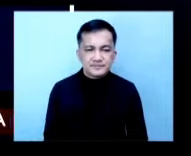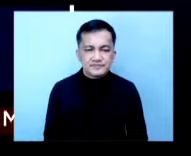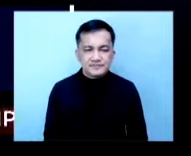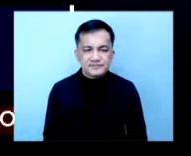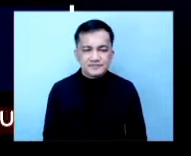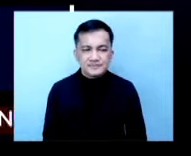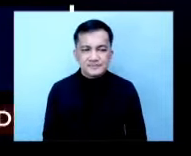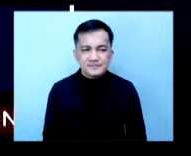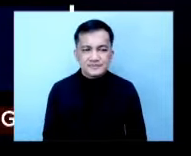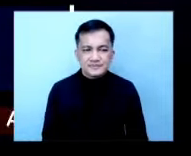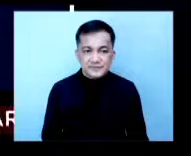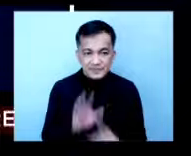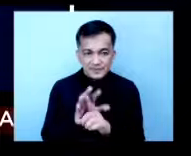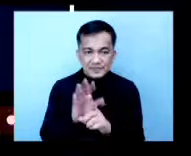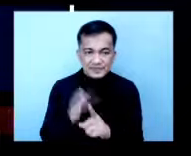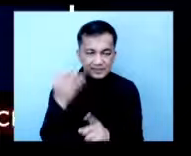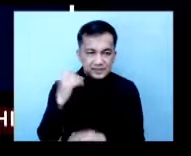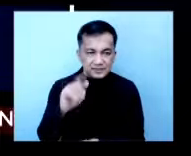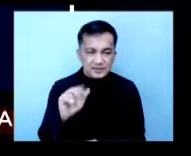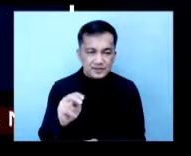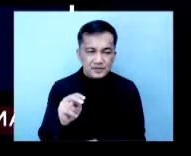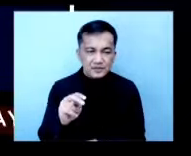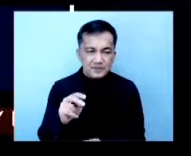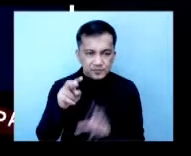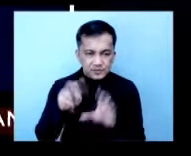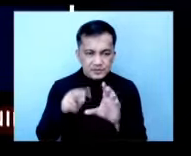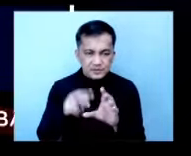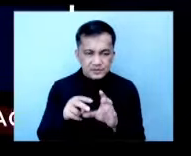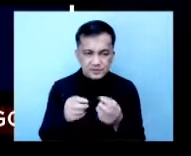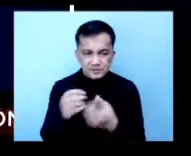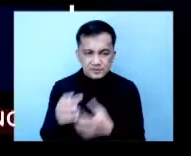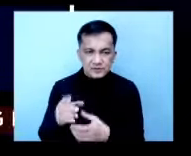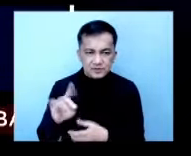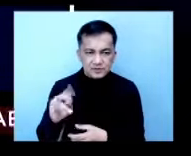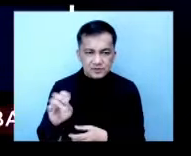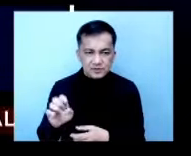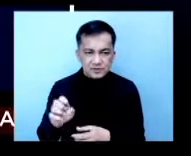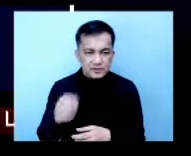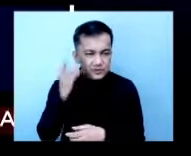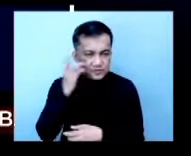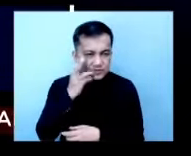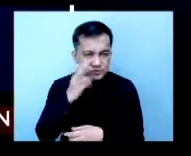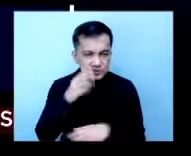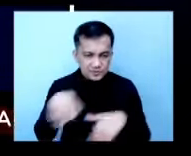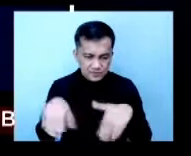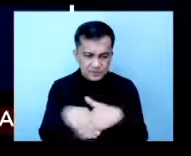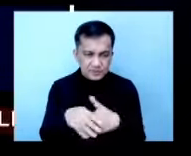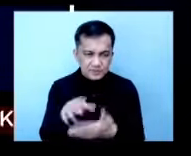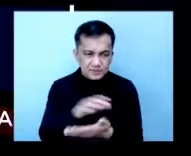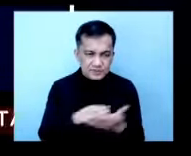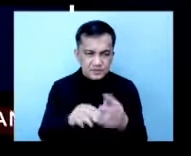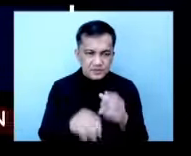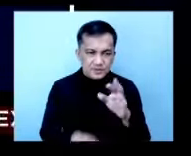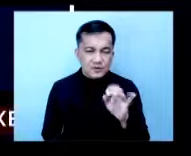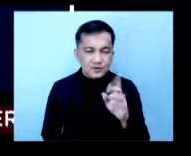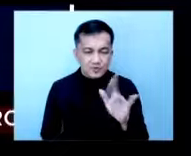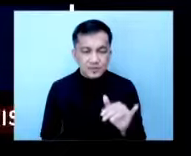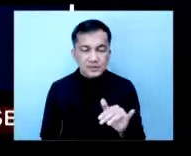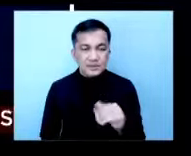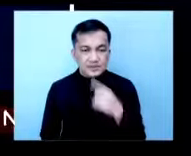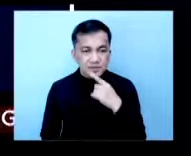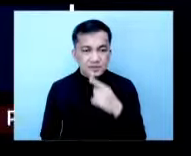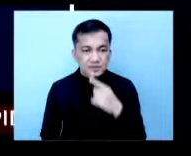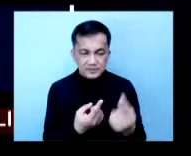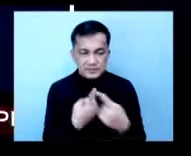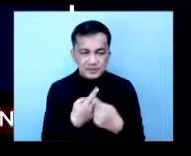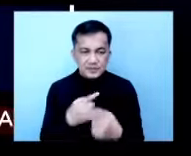Matatandaan nag-trending last January ang video na ito na inaalok daw ni Donny si Catherine ng soft drink sa wedding party ni Robbie Domingo. Pero sinagot din niya